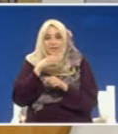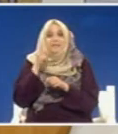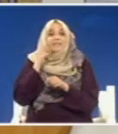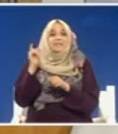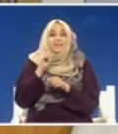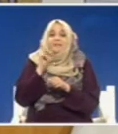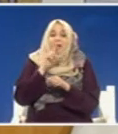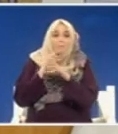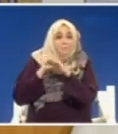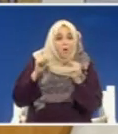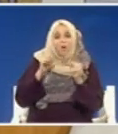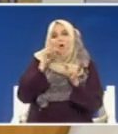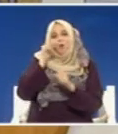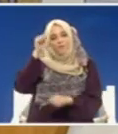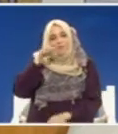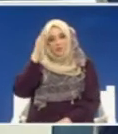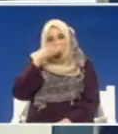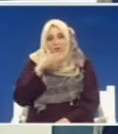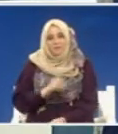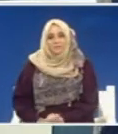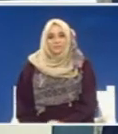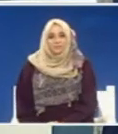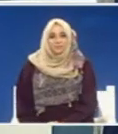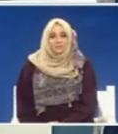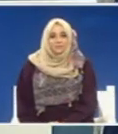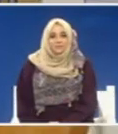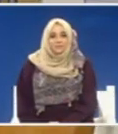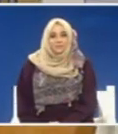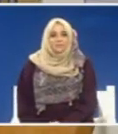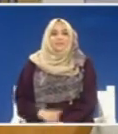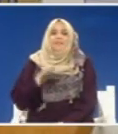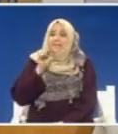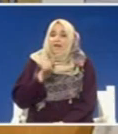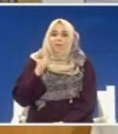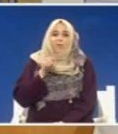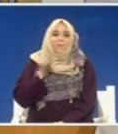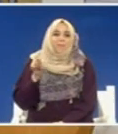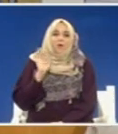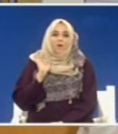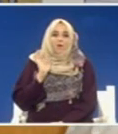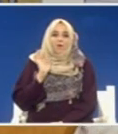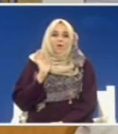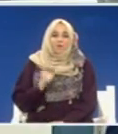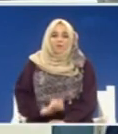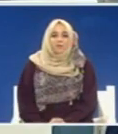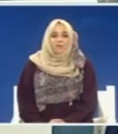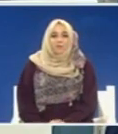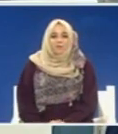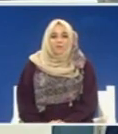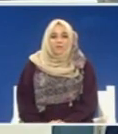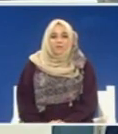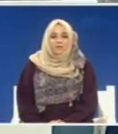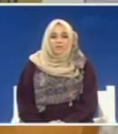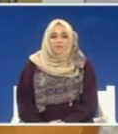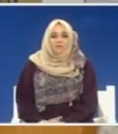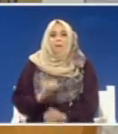وإذا أخذت الزوجة شيئا الزوج يعلم به. هذه طبيعة الأشياء. هذه طبيعة الأشياء، وهذا ما ينبغي أن يكون. أيوة. هذا هو.